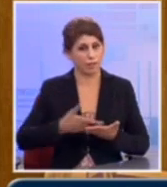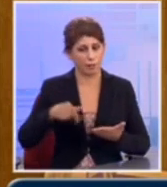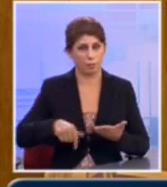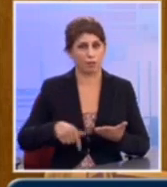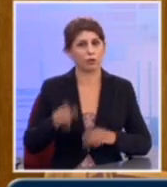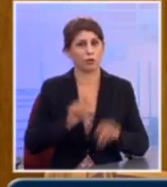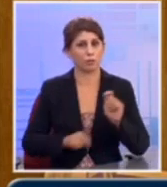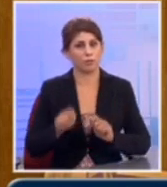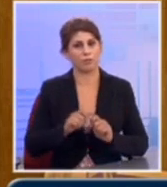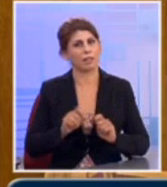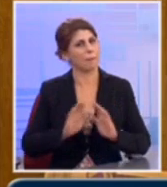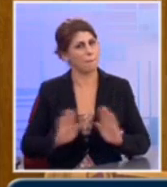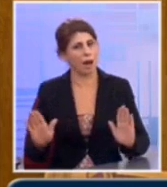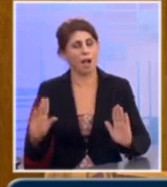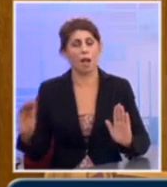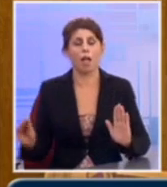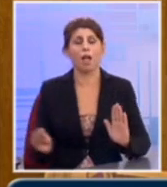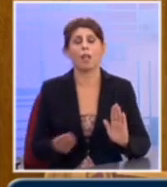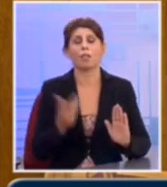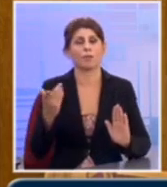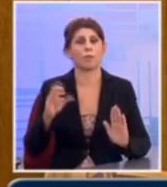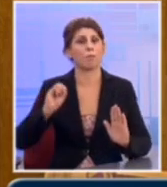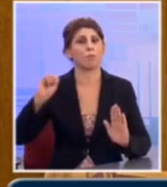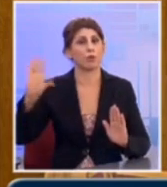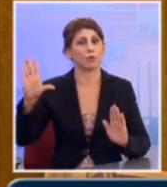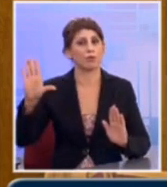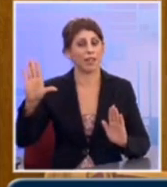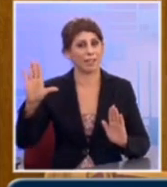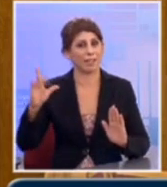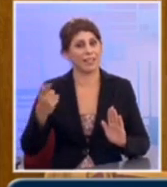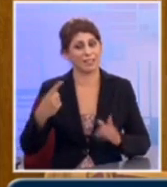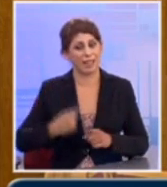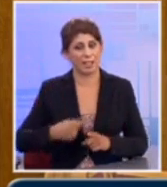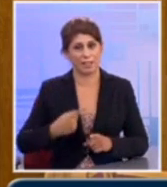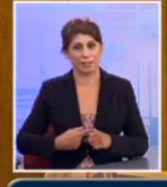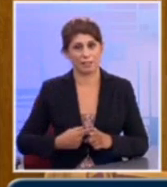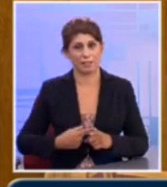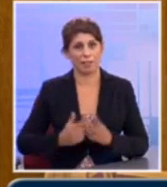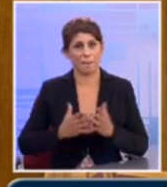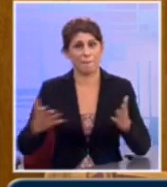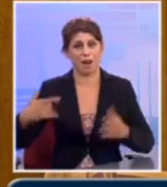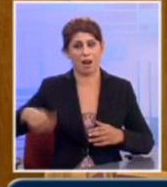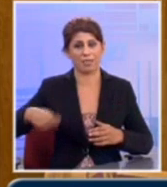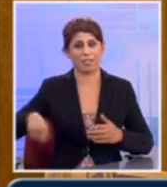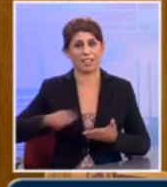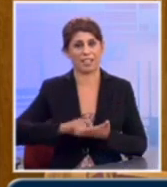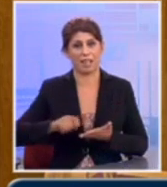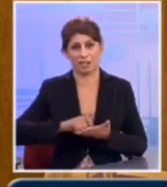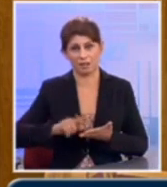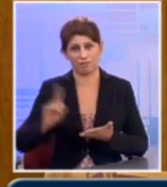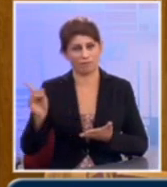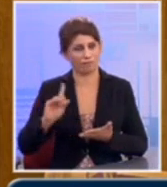το έχουμε φτιάξει ίδη δεν προέρχονται από ξένα ή ελληνικά μεγάλα δικηγορικά